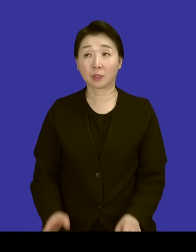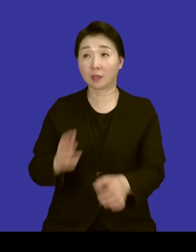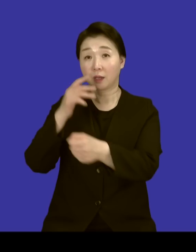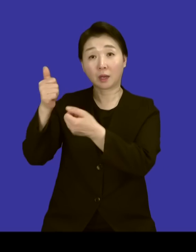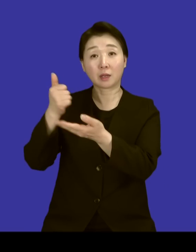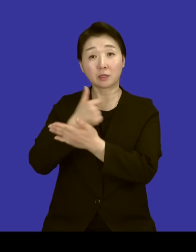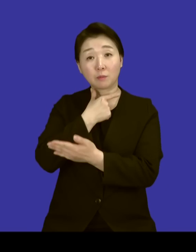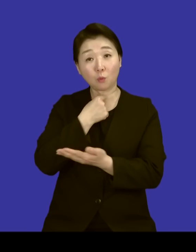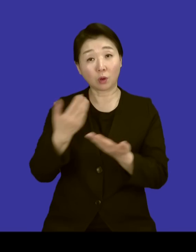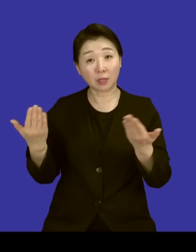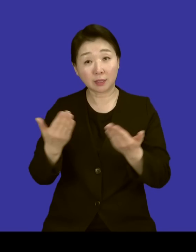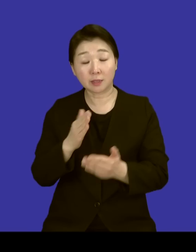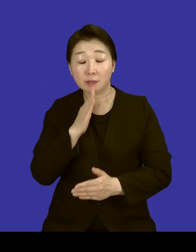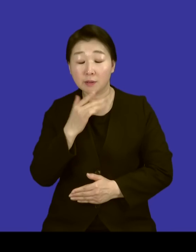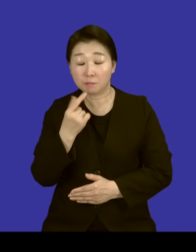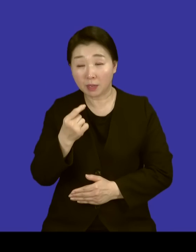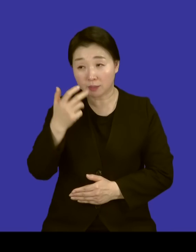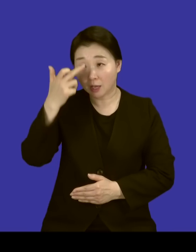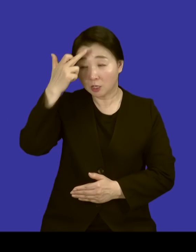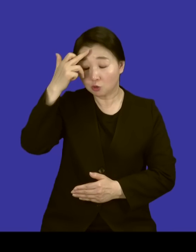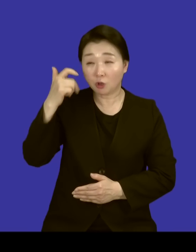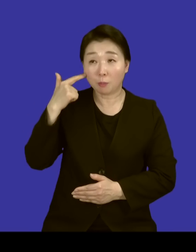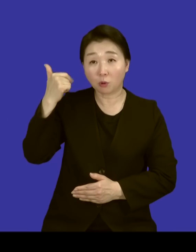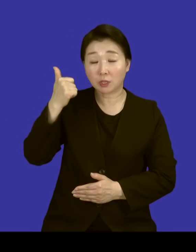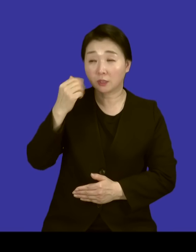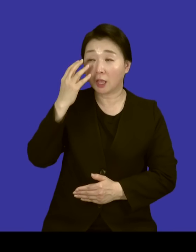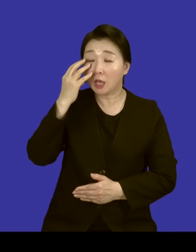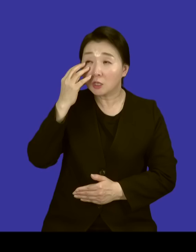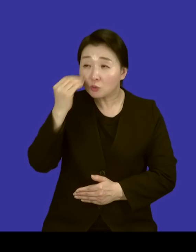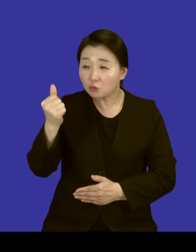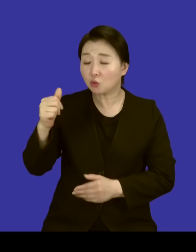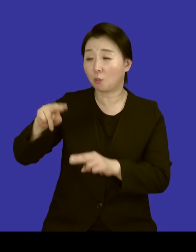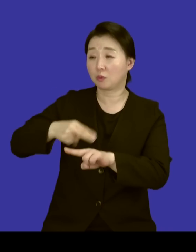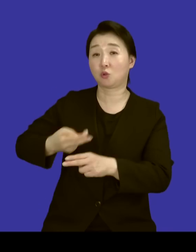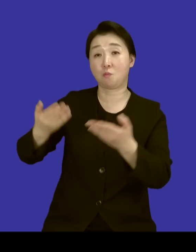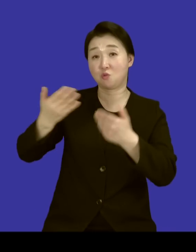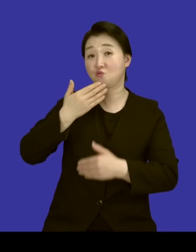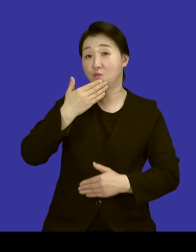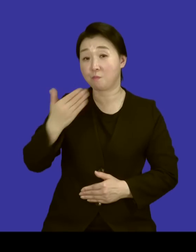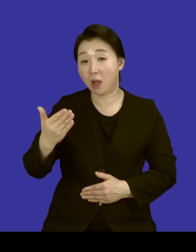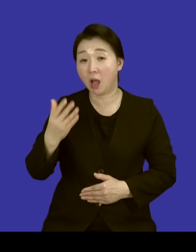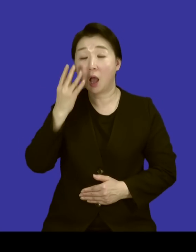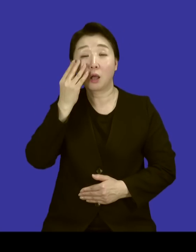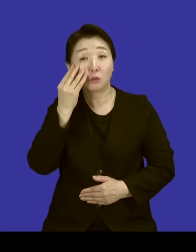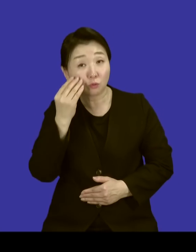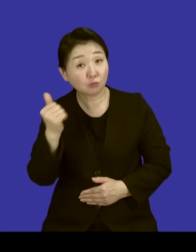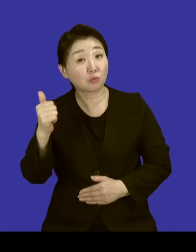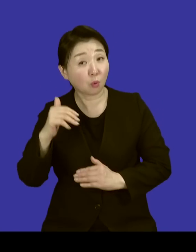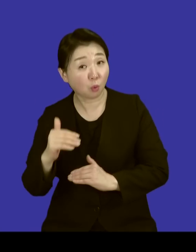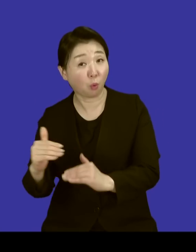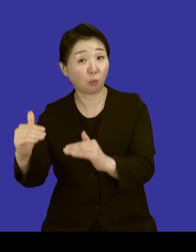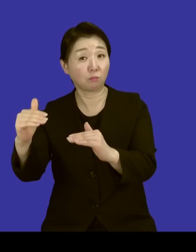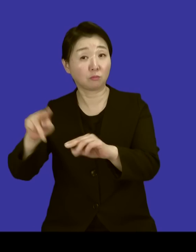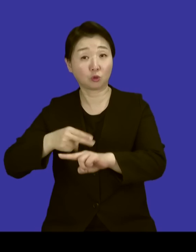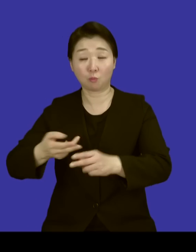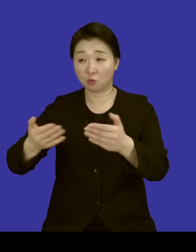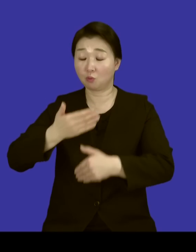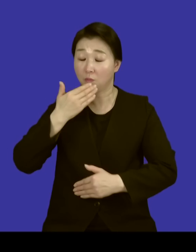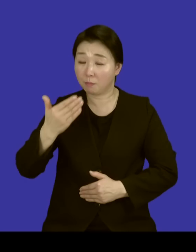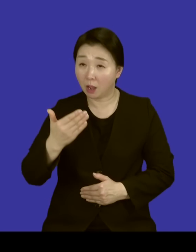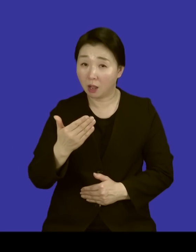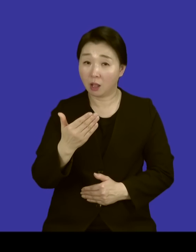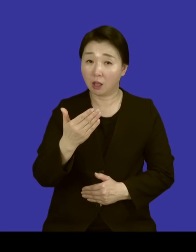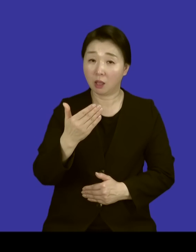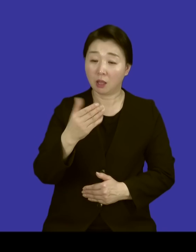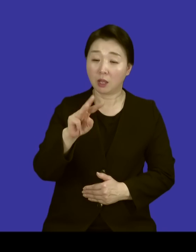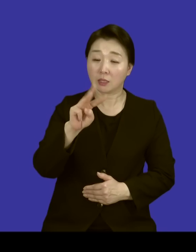하나님이 원하시는 일이라면 최 목사에게 순조로움 선물하실 것이다. 순조로움을 선물하실 것이다. 3만